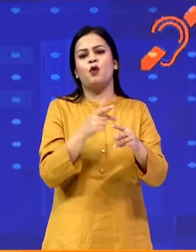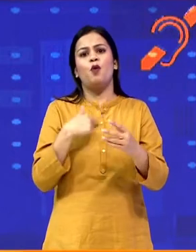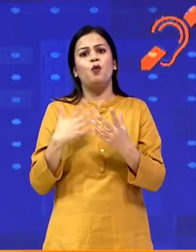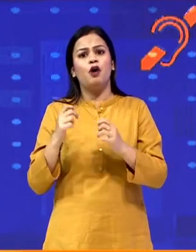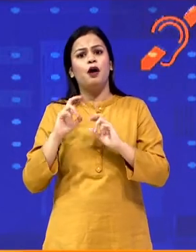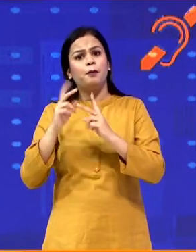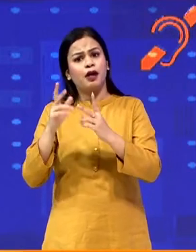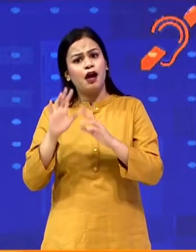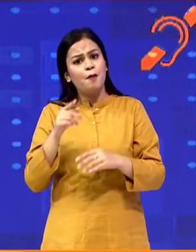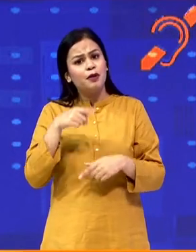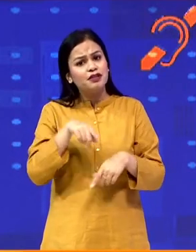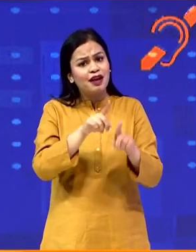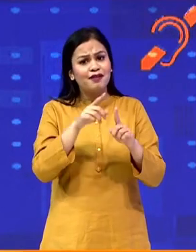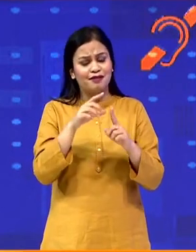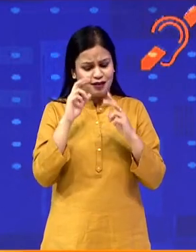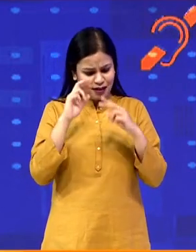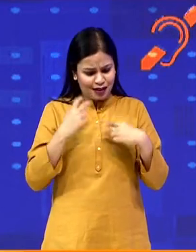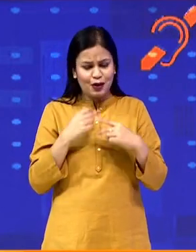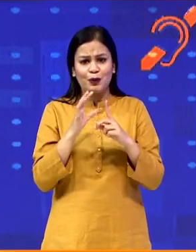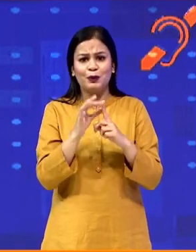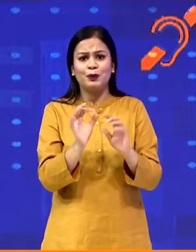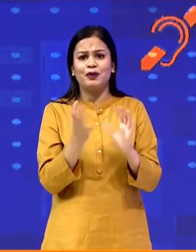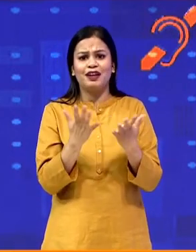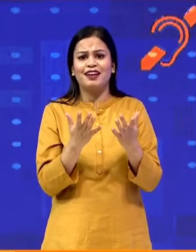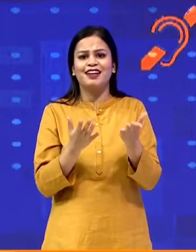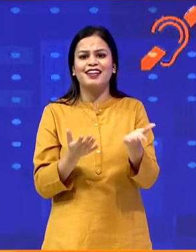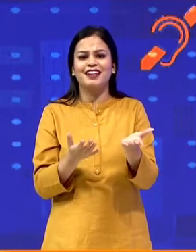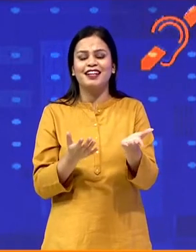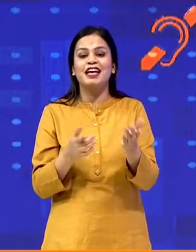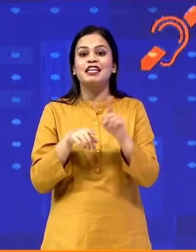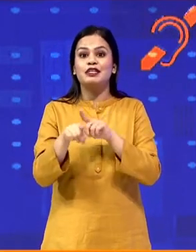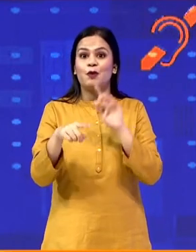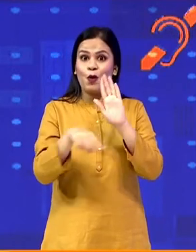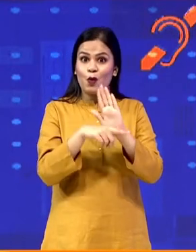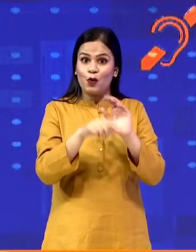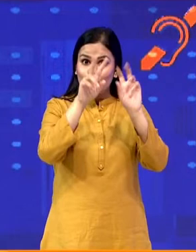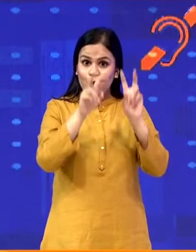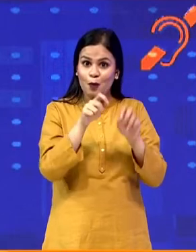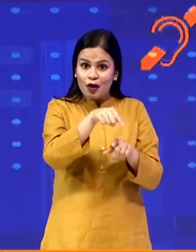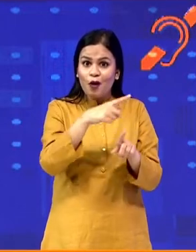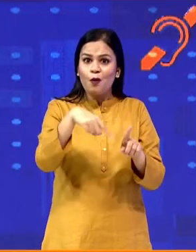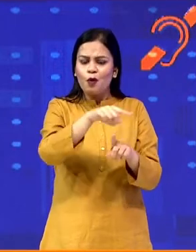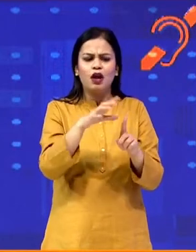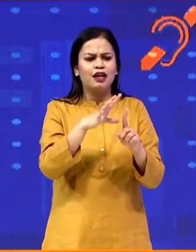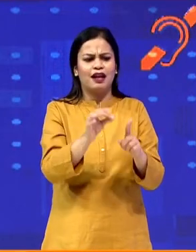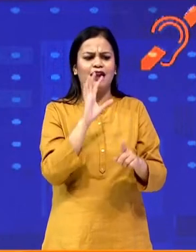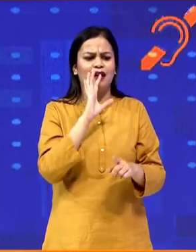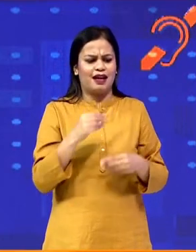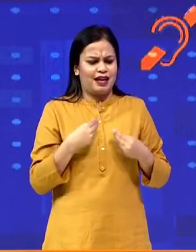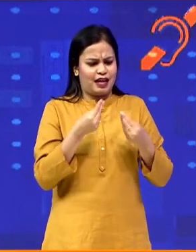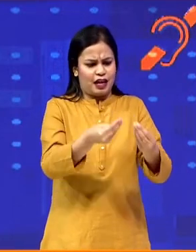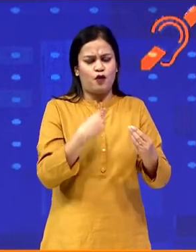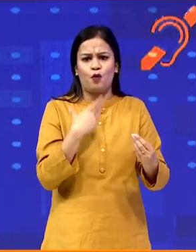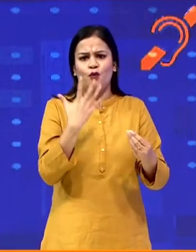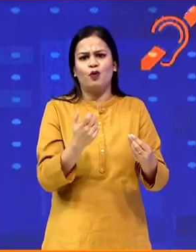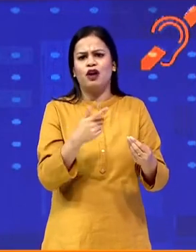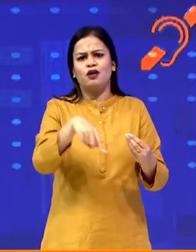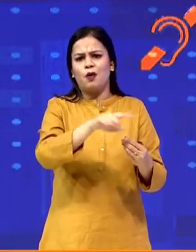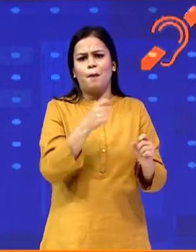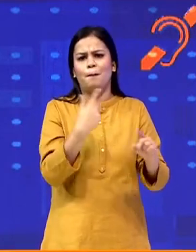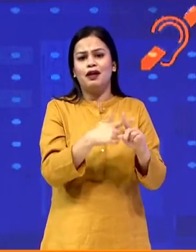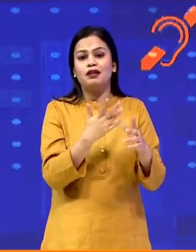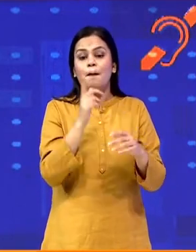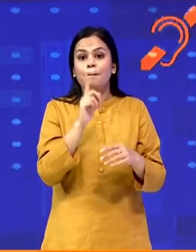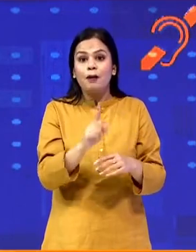डेमोक्रेसी के हिट में है कांग्रेस वालों के हिट में कांग्रेस वाले डिजर्व नहीं करते लेकिन जम्हूरियत के हिट